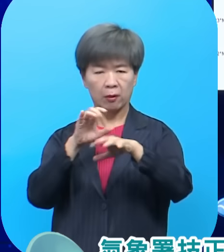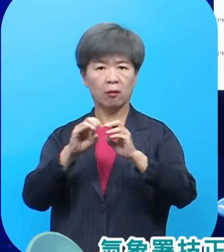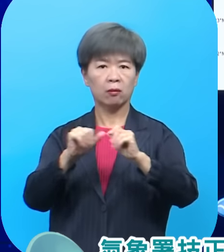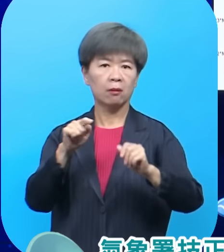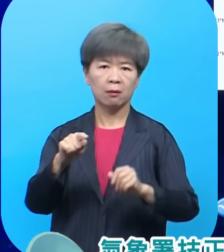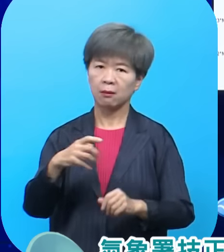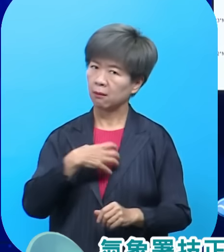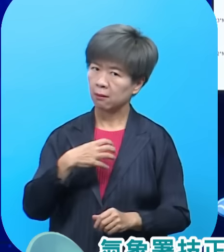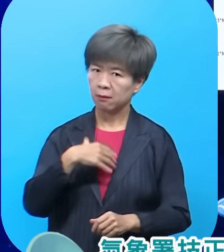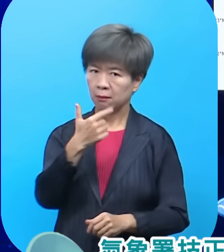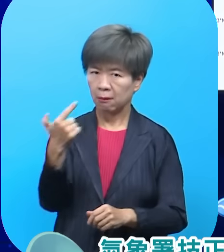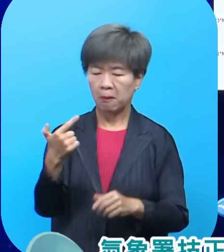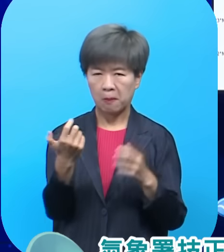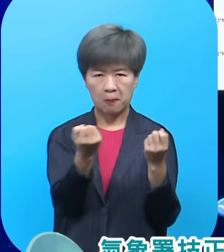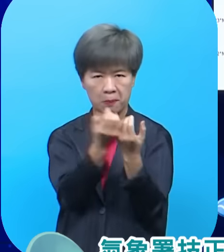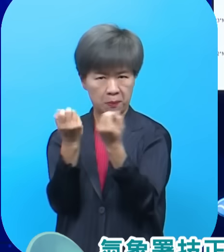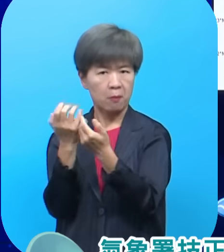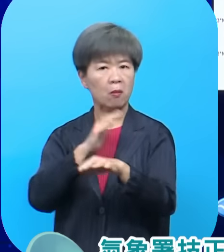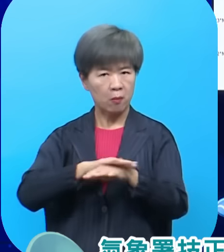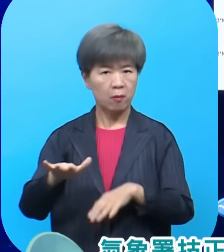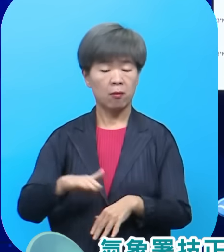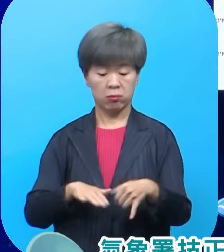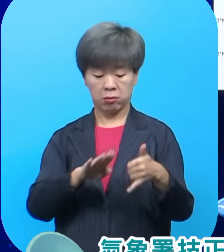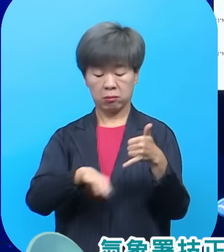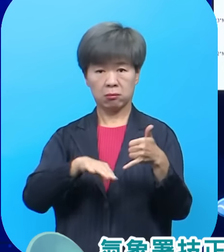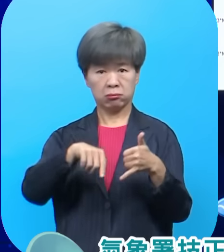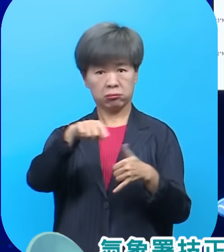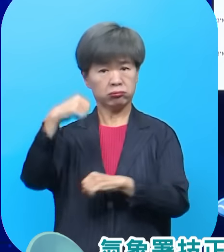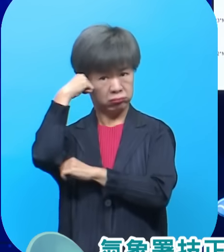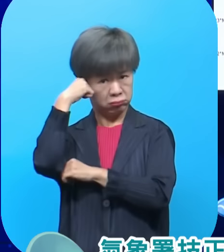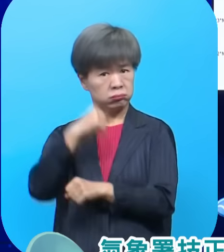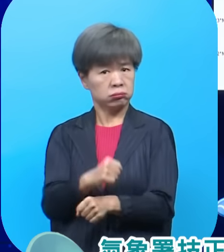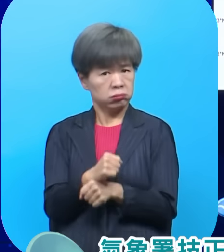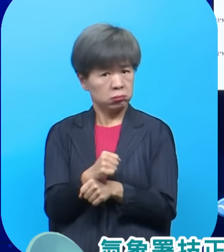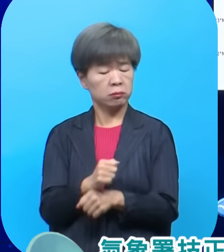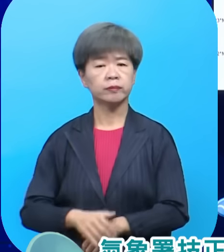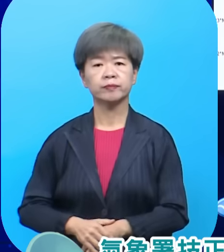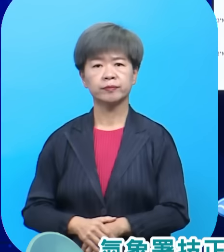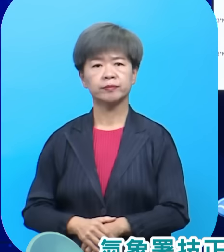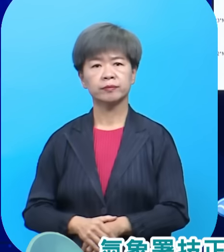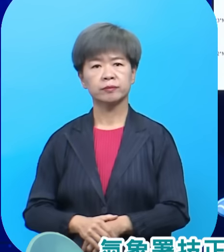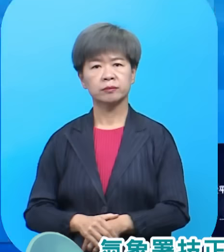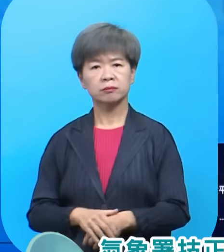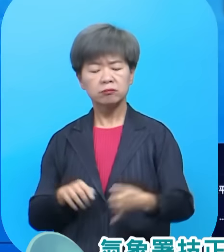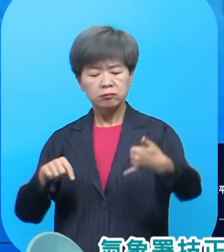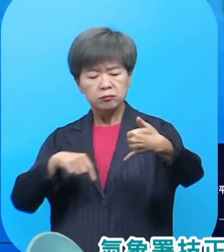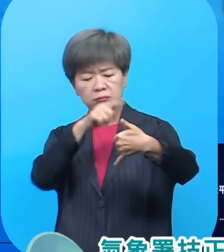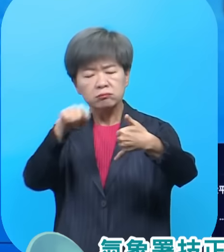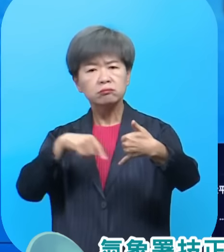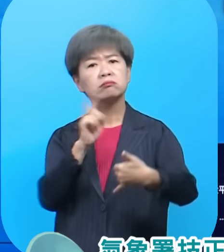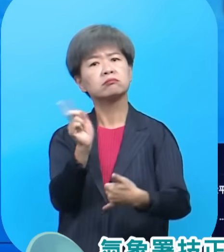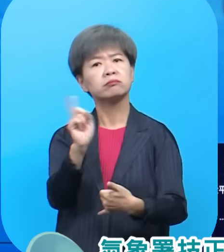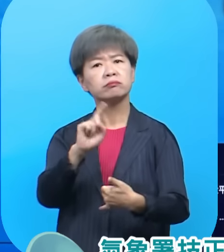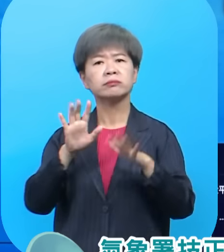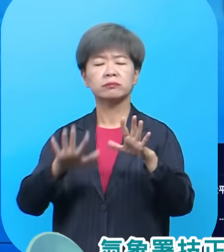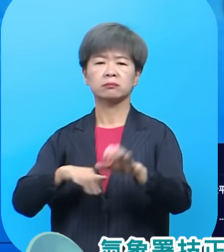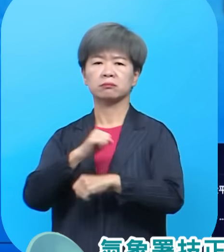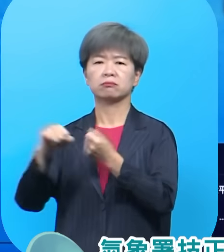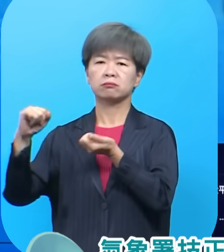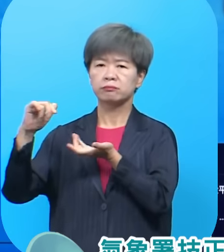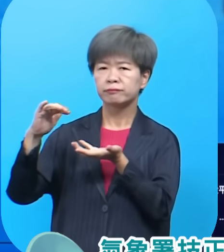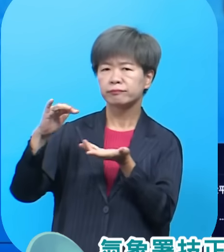担心的，容易致灾，这部分请南部的朋友要特别的小心。至于陆上的影响，目前因为台风移动的慢，